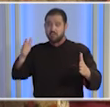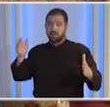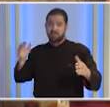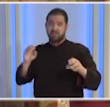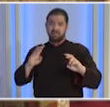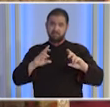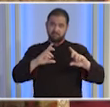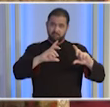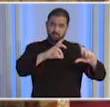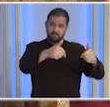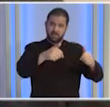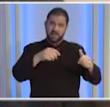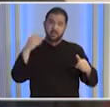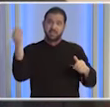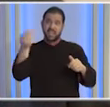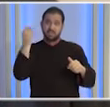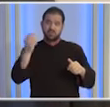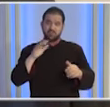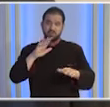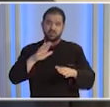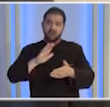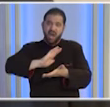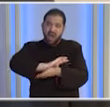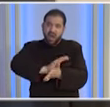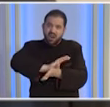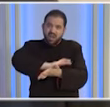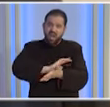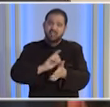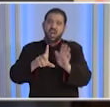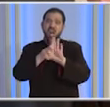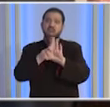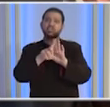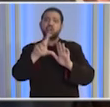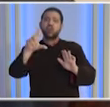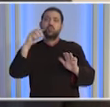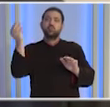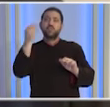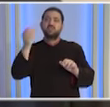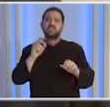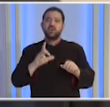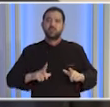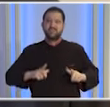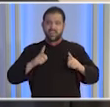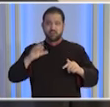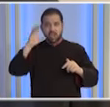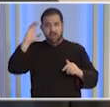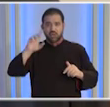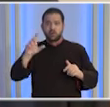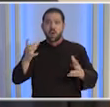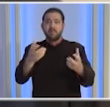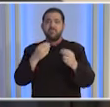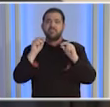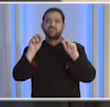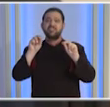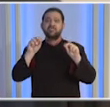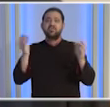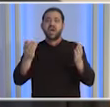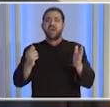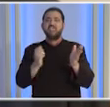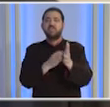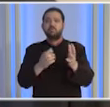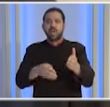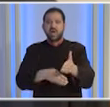călcat în picioare legile morale, legile de viețuire creștină, n-a mai avut învățătura care trebuia să o aibă, ca să-l ție pe om